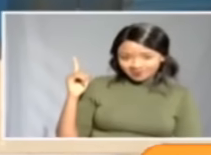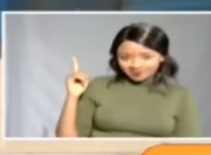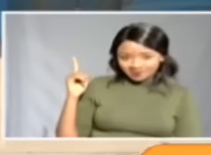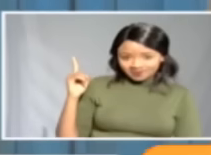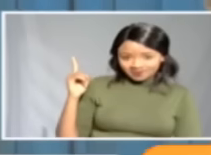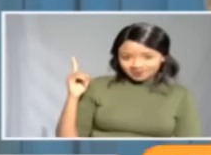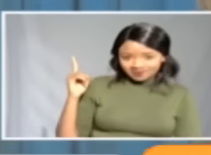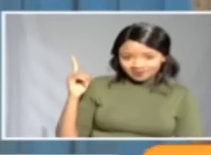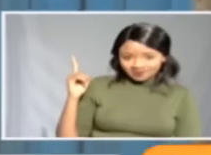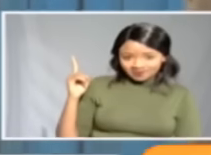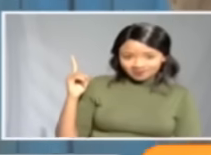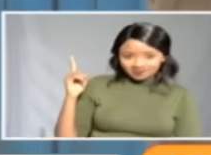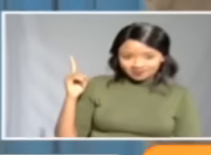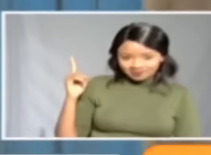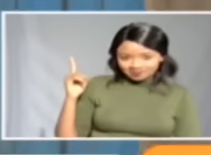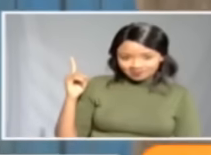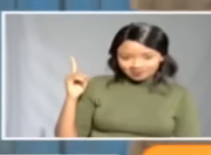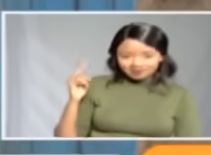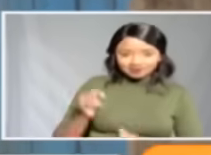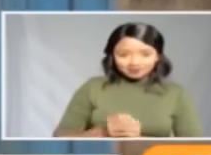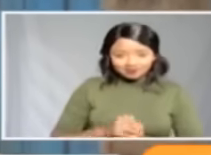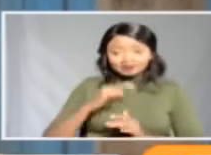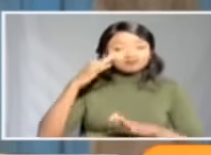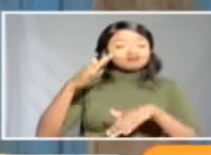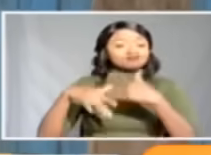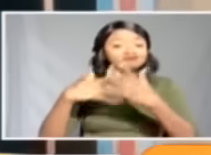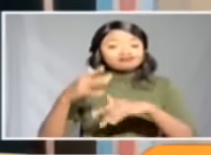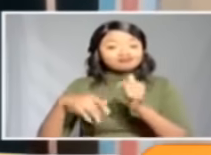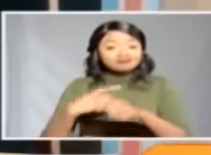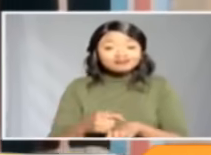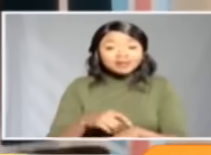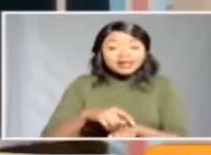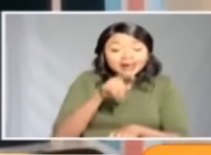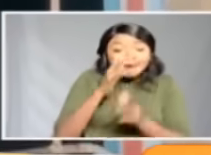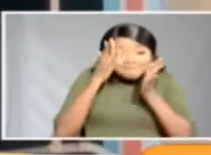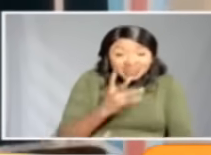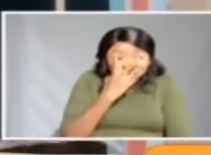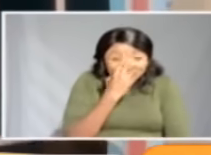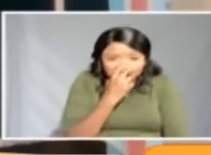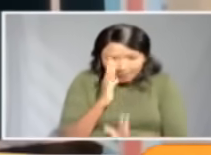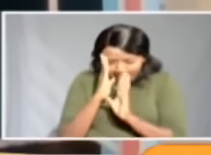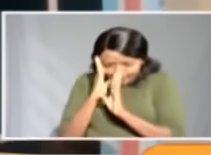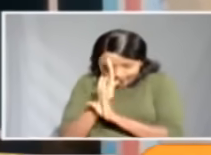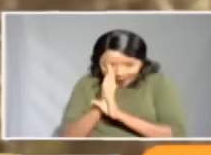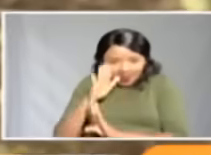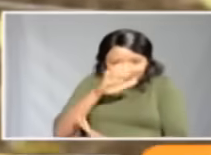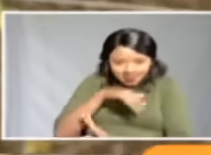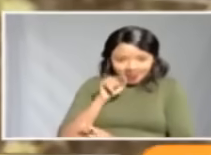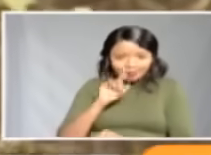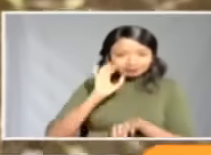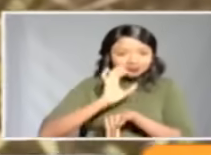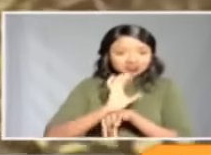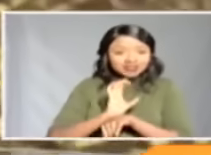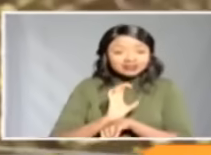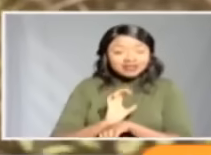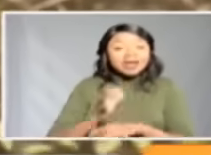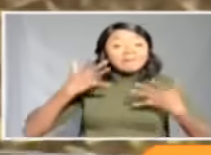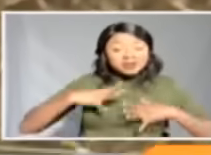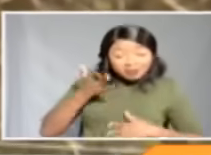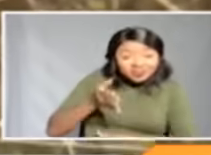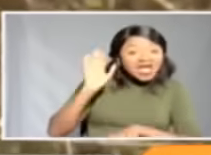Full Gospel. Pindi tu baada ya tukio, mshukiwa alijificha ndani hapa. Na hawa watu wa